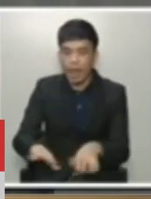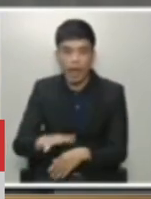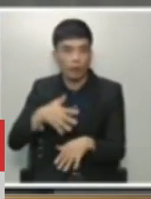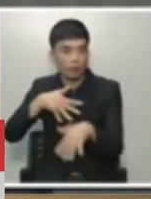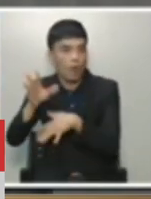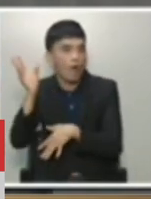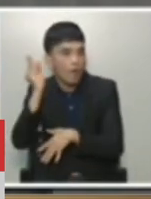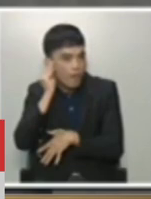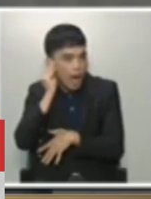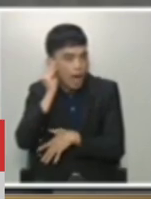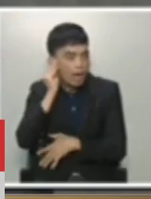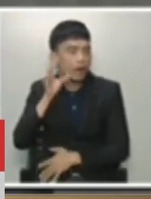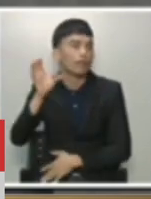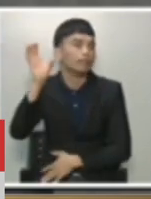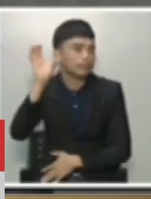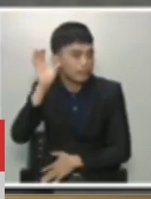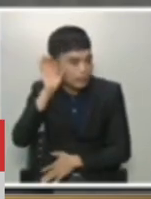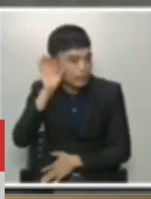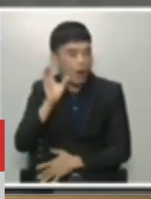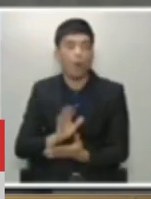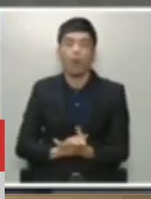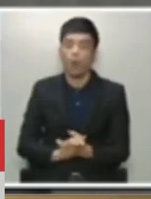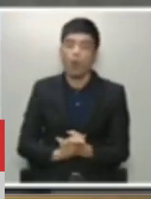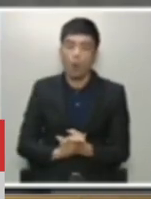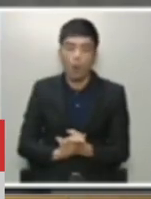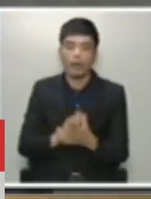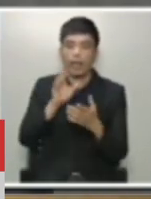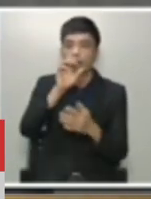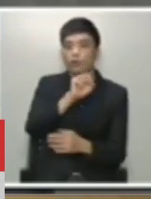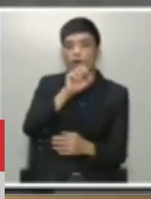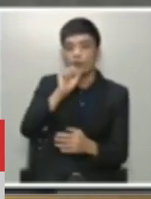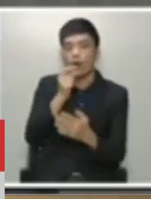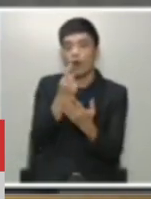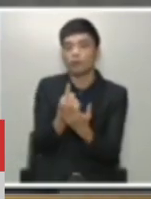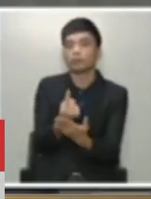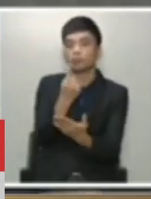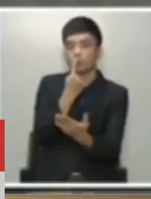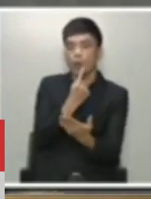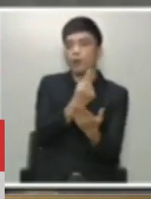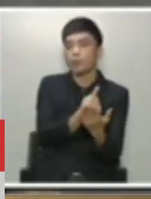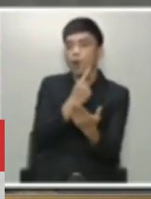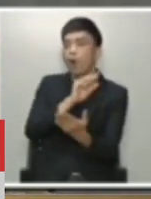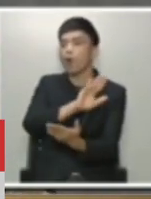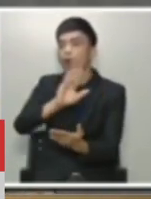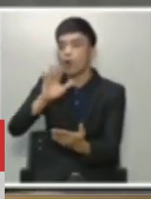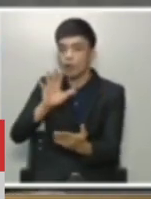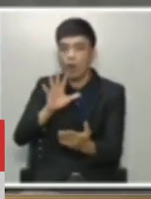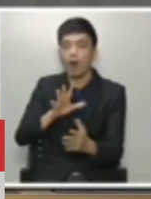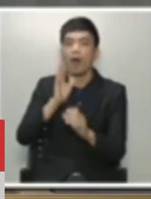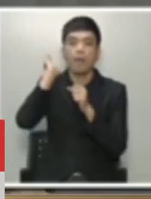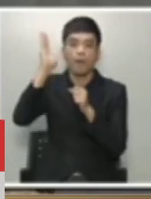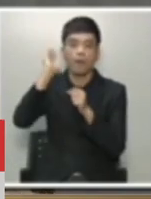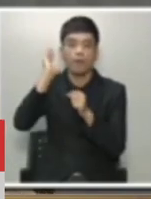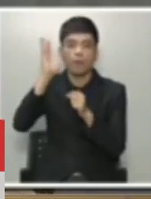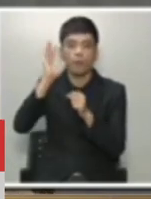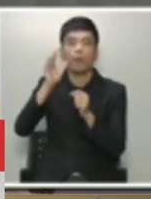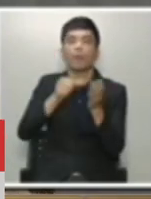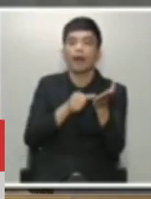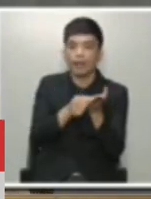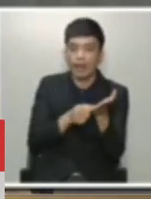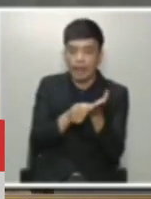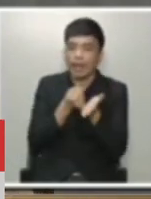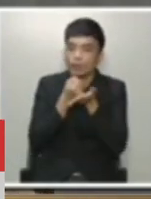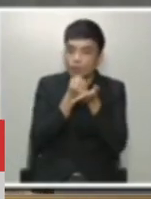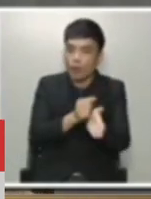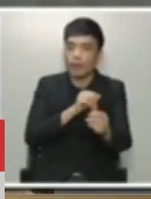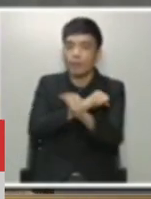นี้อย่างน้อยมีผู้แทนของเขาแนะนำเรื่องของเขามาพูดเพื่อหาทางแก้ปัญหาให้เขาท่านประธานครับเรื่องที่3